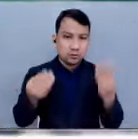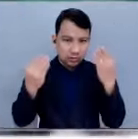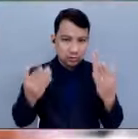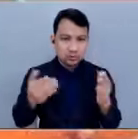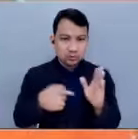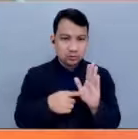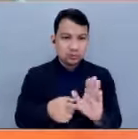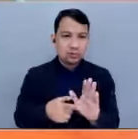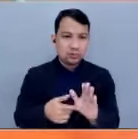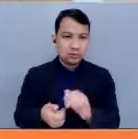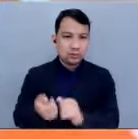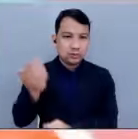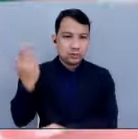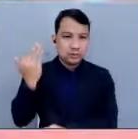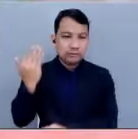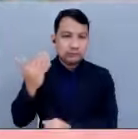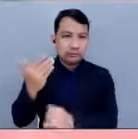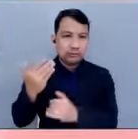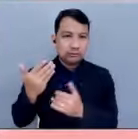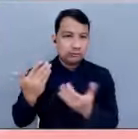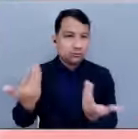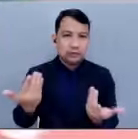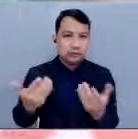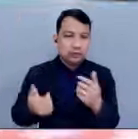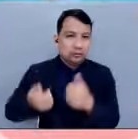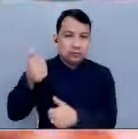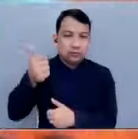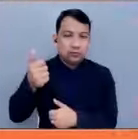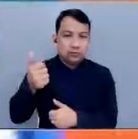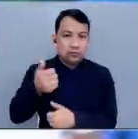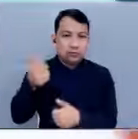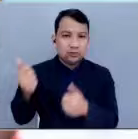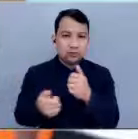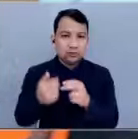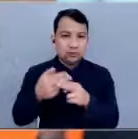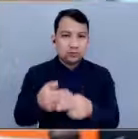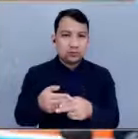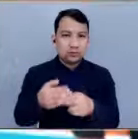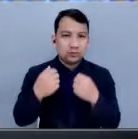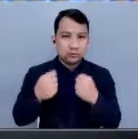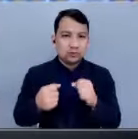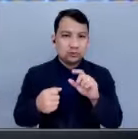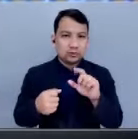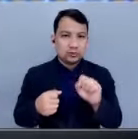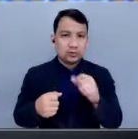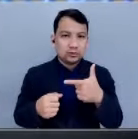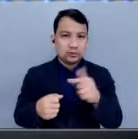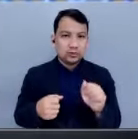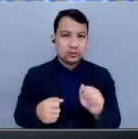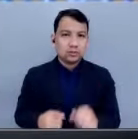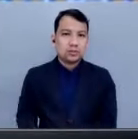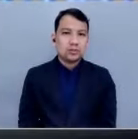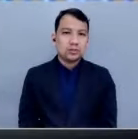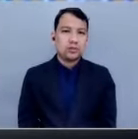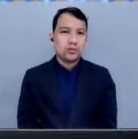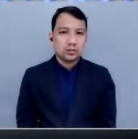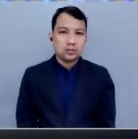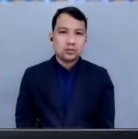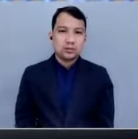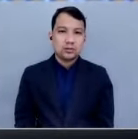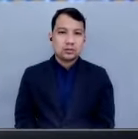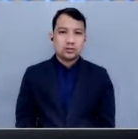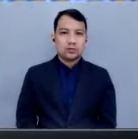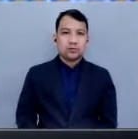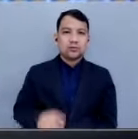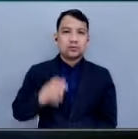laro nitong All-Filipino Conference sa ilalim ng dating pangalang Strong Group Athletics. Second pick naman ang Capital One